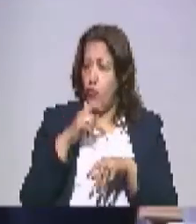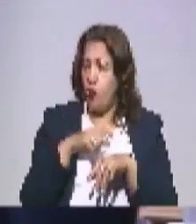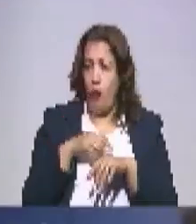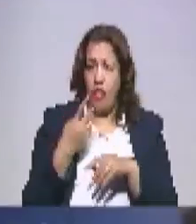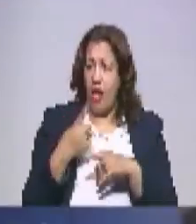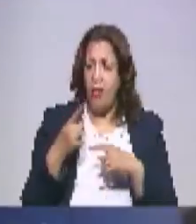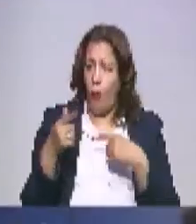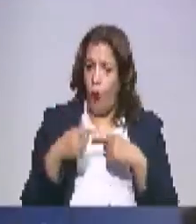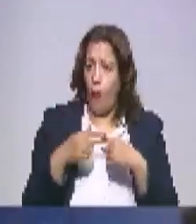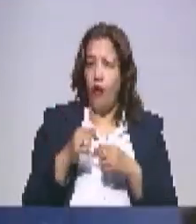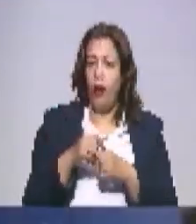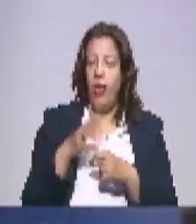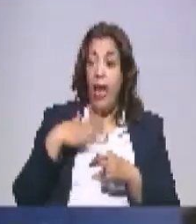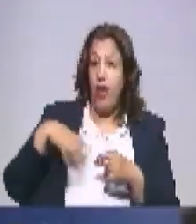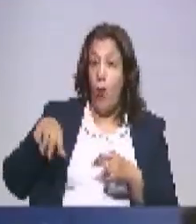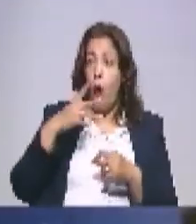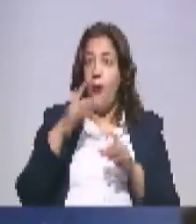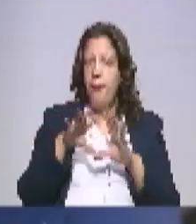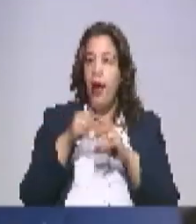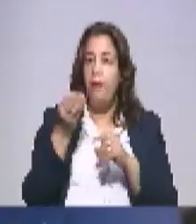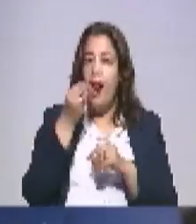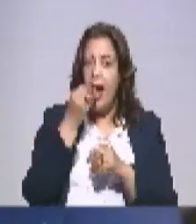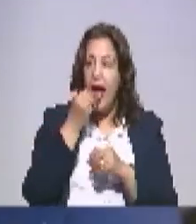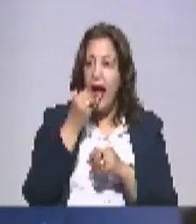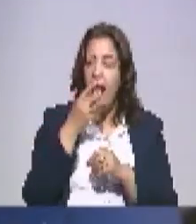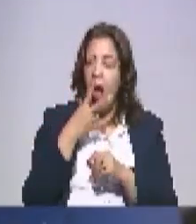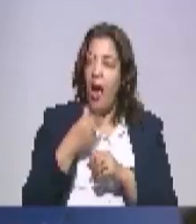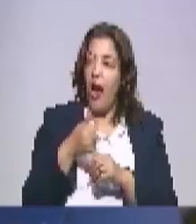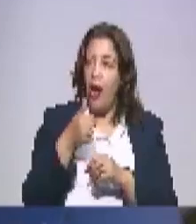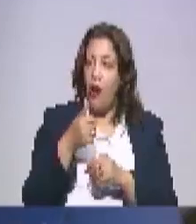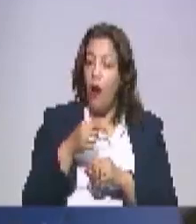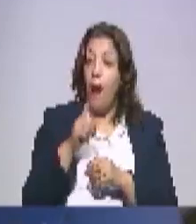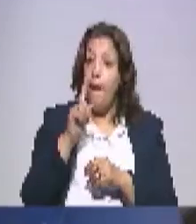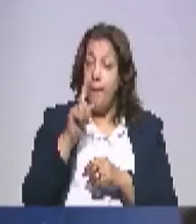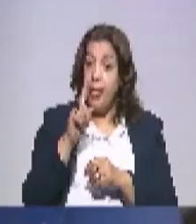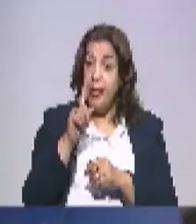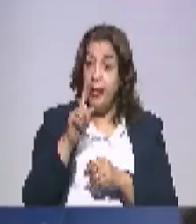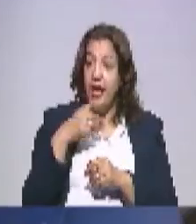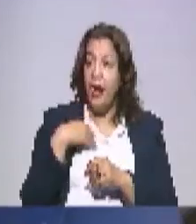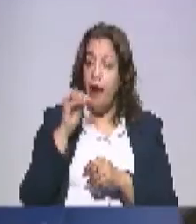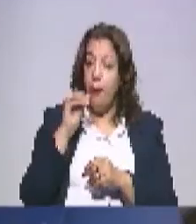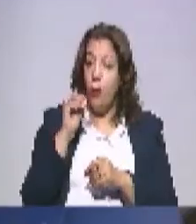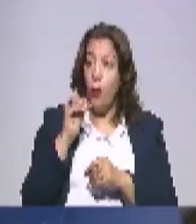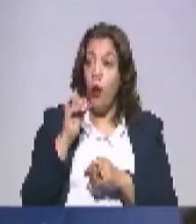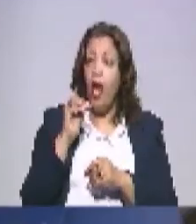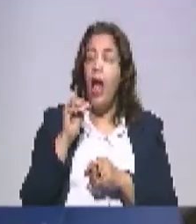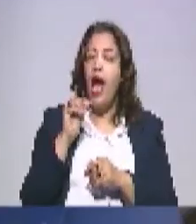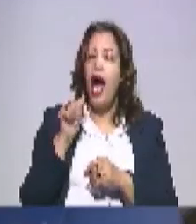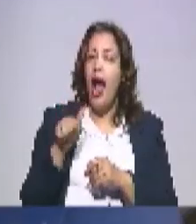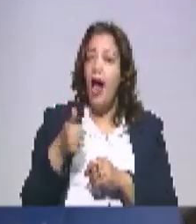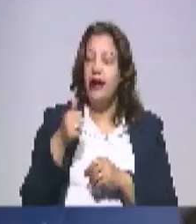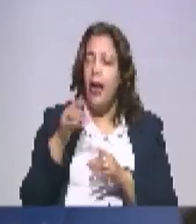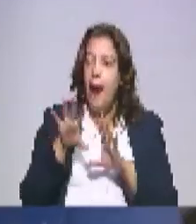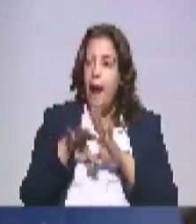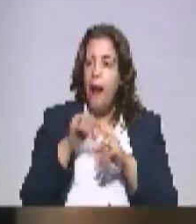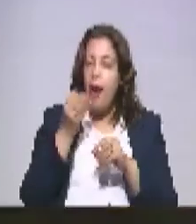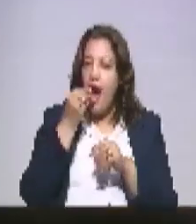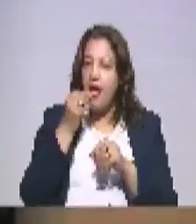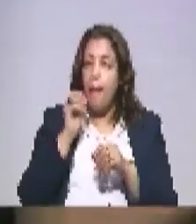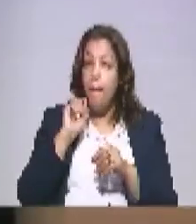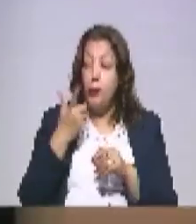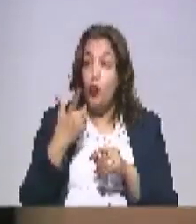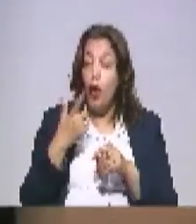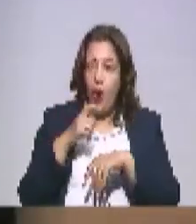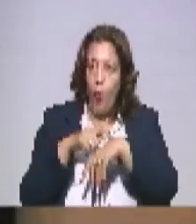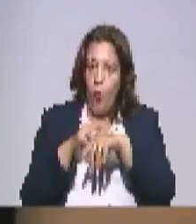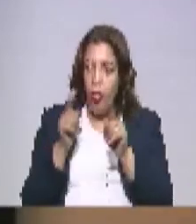ان احنا كلنا بنعمل اكل وكلنا بنعمل حاجات كويسه، بس احنا بنقول ازاي هنعمل الاكل ده في وقت قليل، بنعمل وجبه